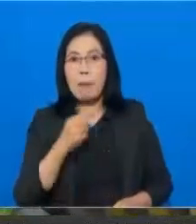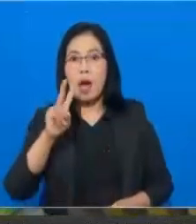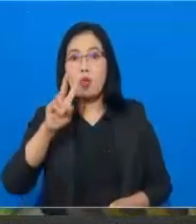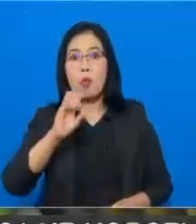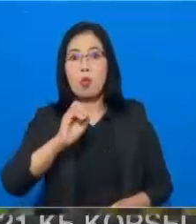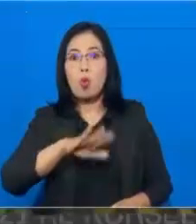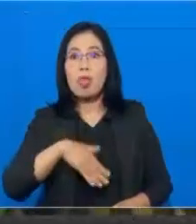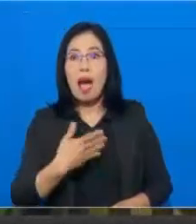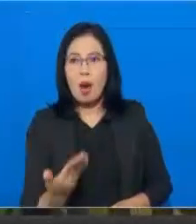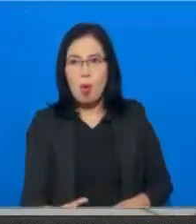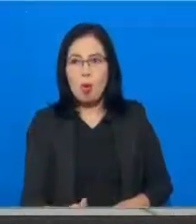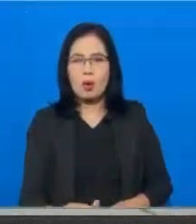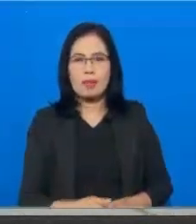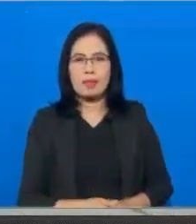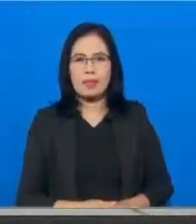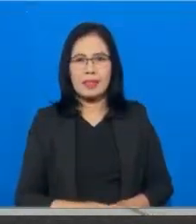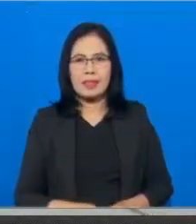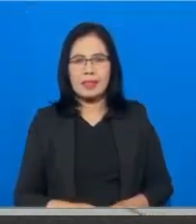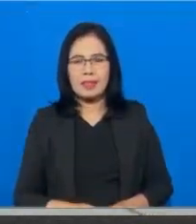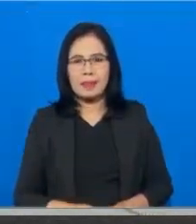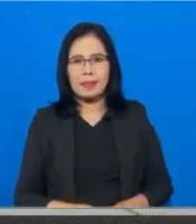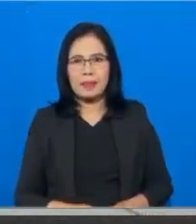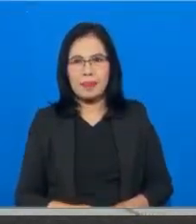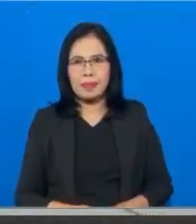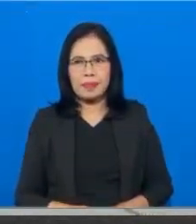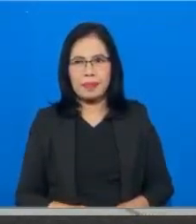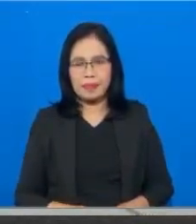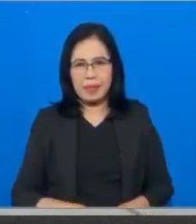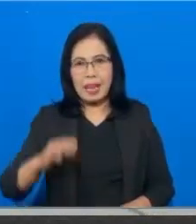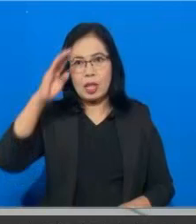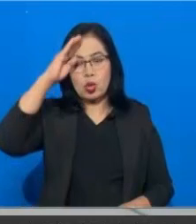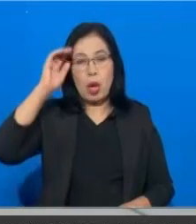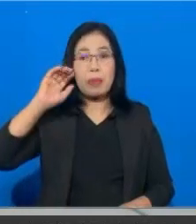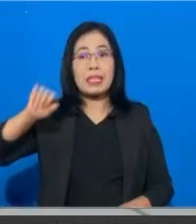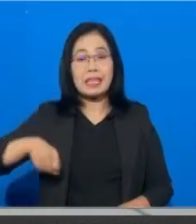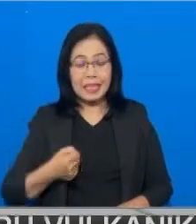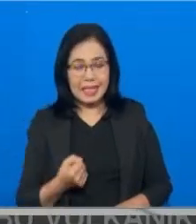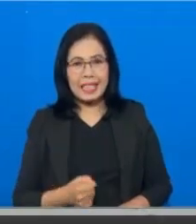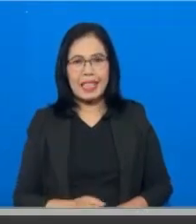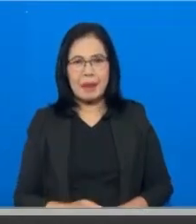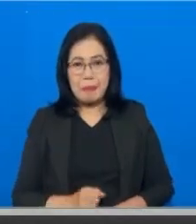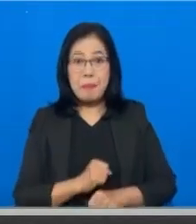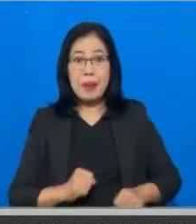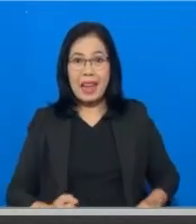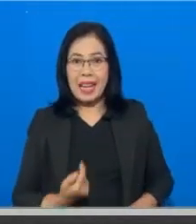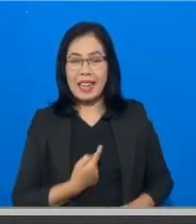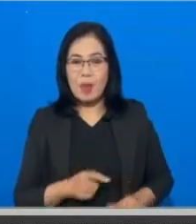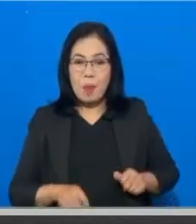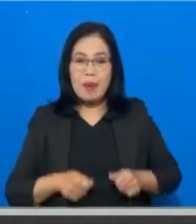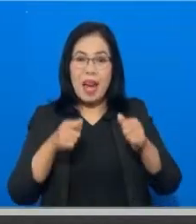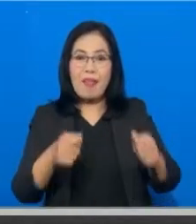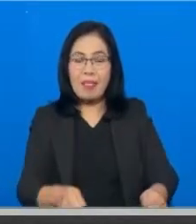Hingga akhirnya pada 2011, Mas Rifa dan Ahmad Sodikin suaminya memberanikan diri untuk mendaftar ibadah